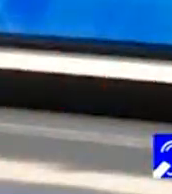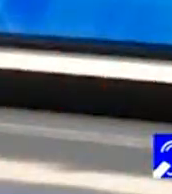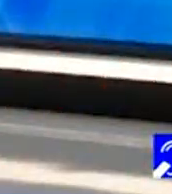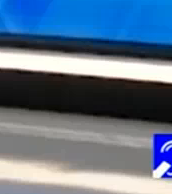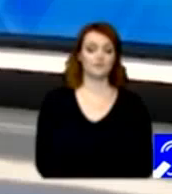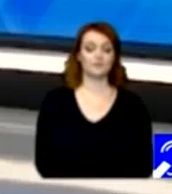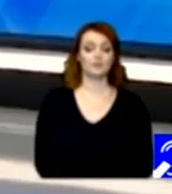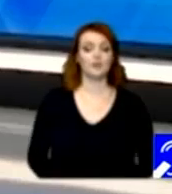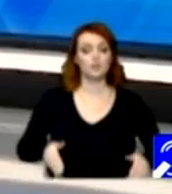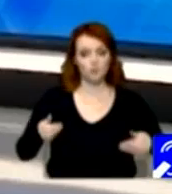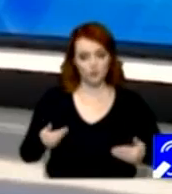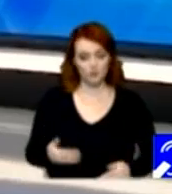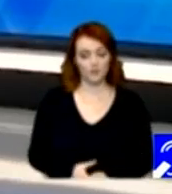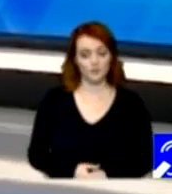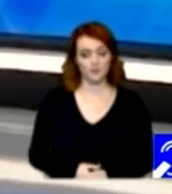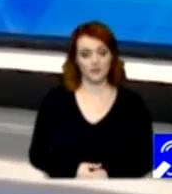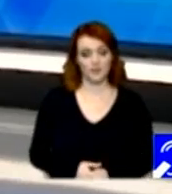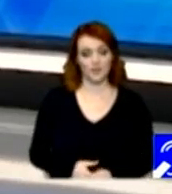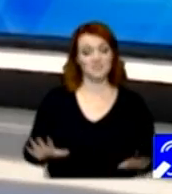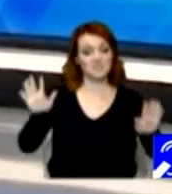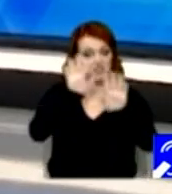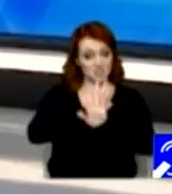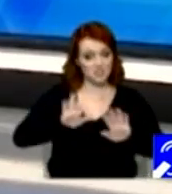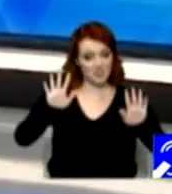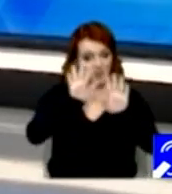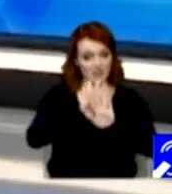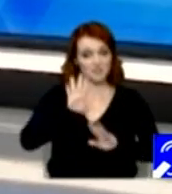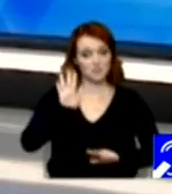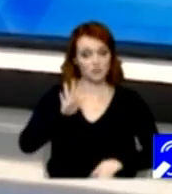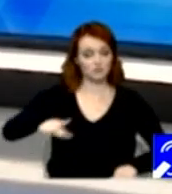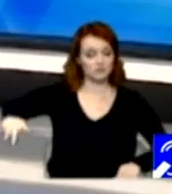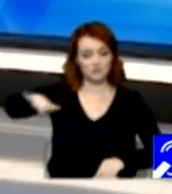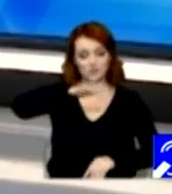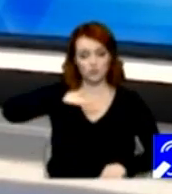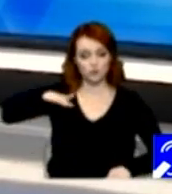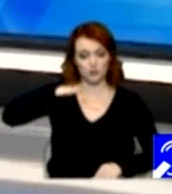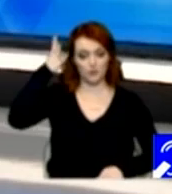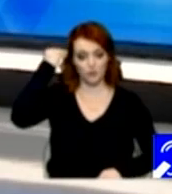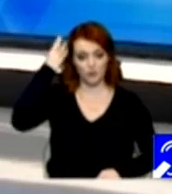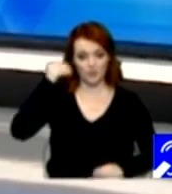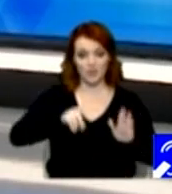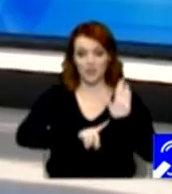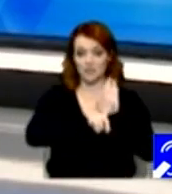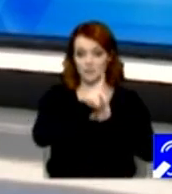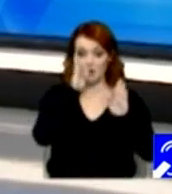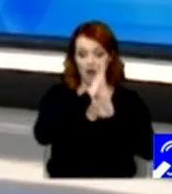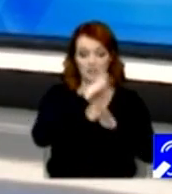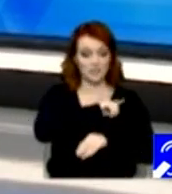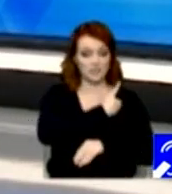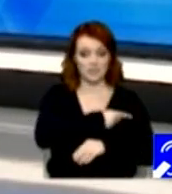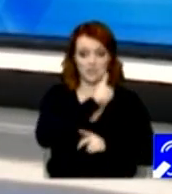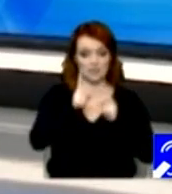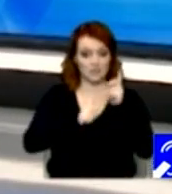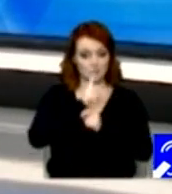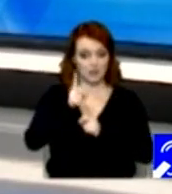bine vom regăsit în Republica Moldova aceasta pune stăpânire pe majoritatea raioanelor însă temperaturile nu se modifică prea mult